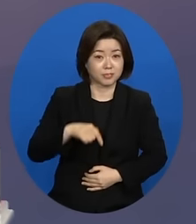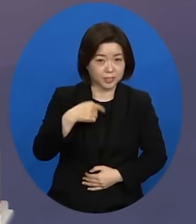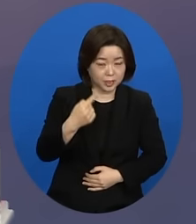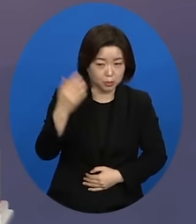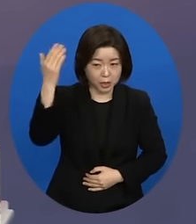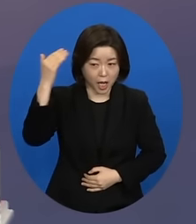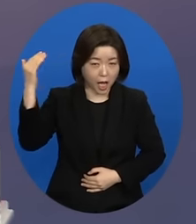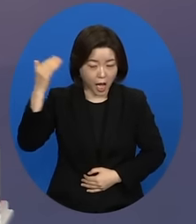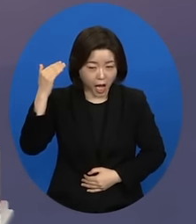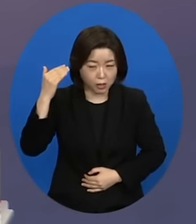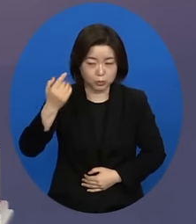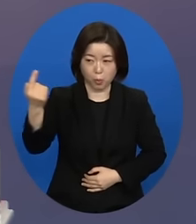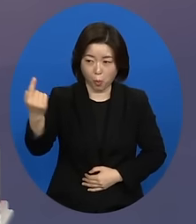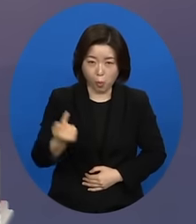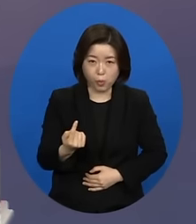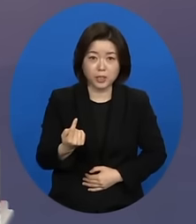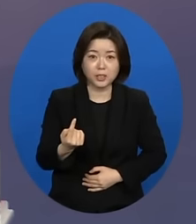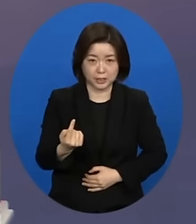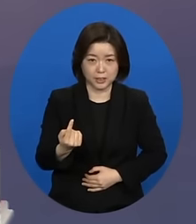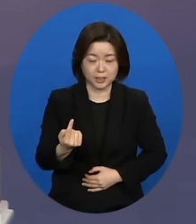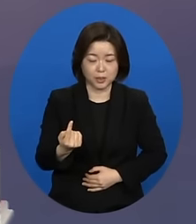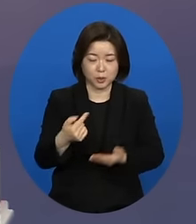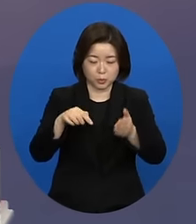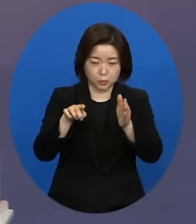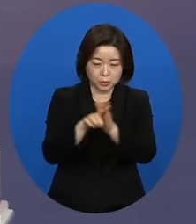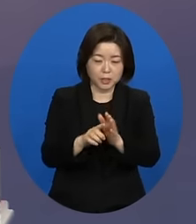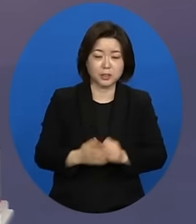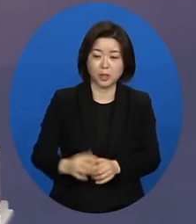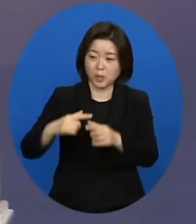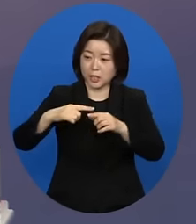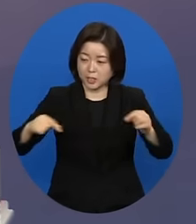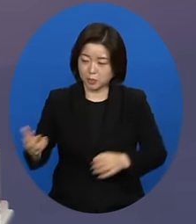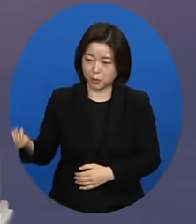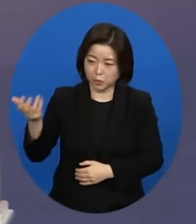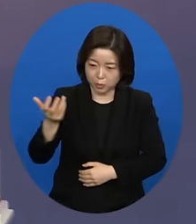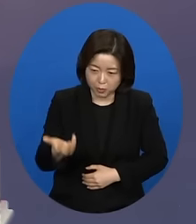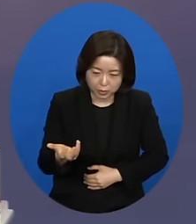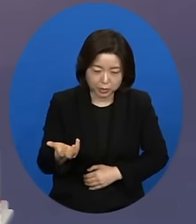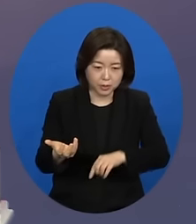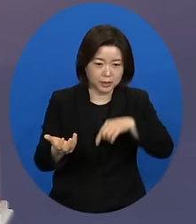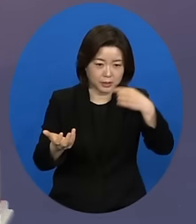위해서 일본을 거쳐서 한국 땅에 들어와